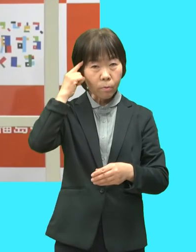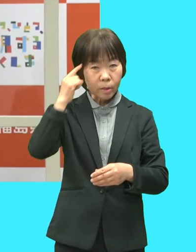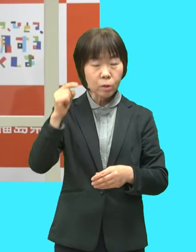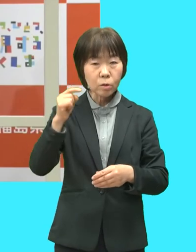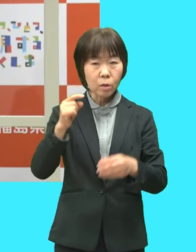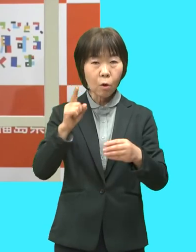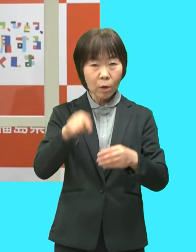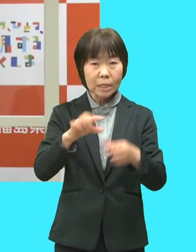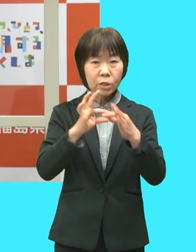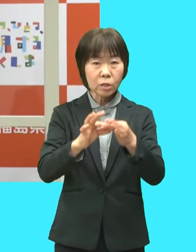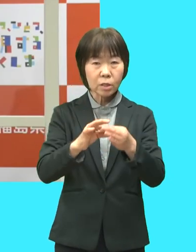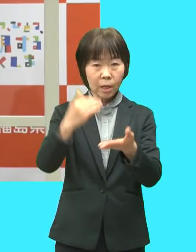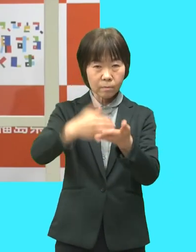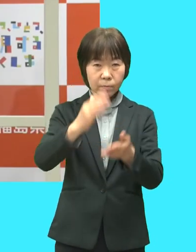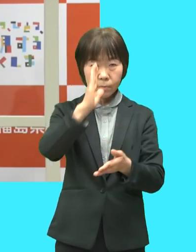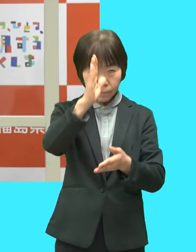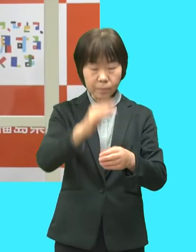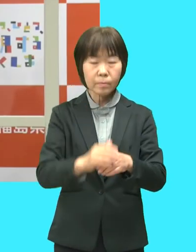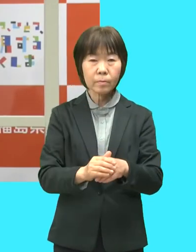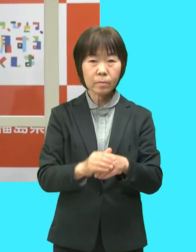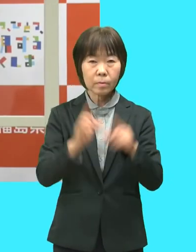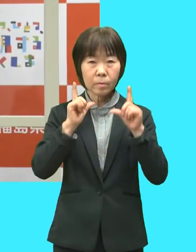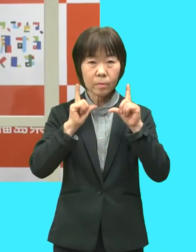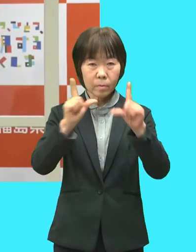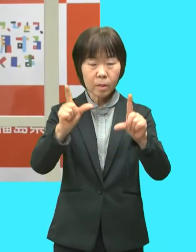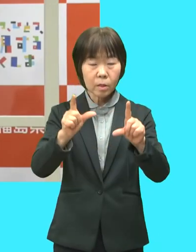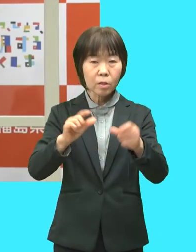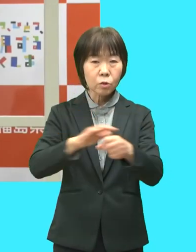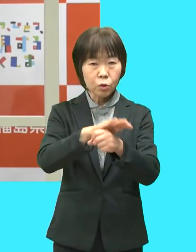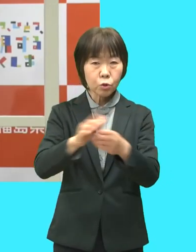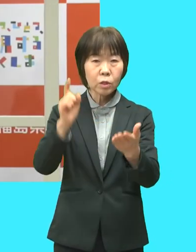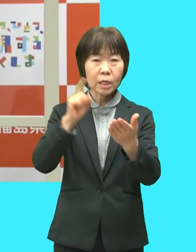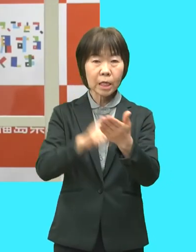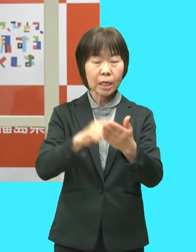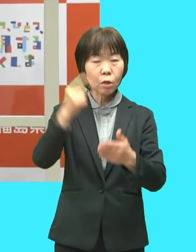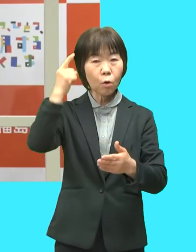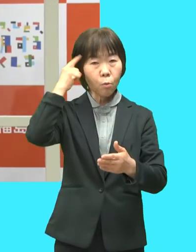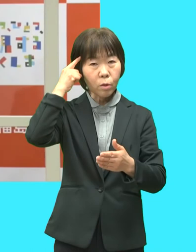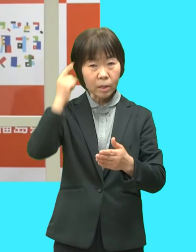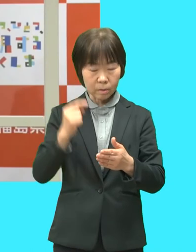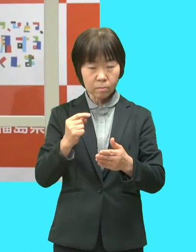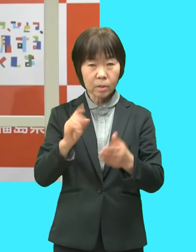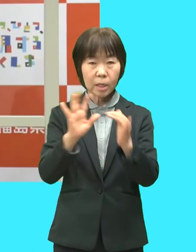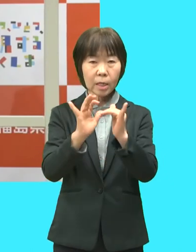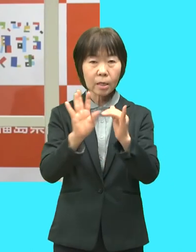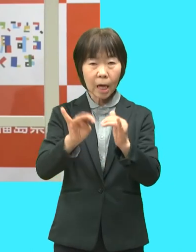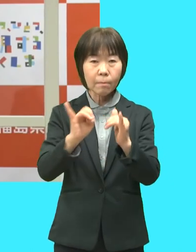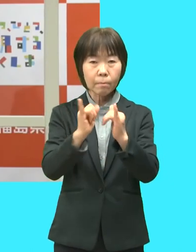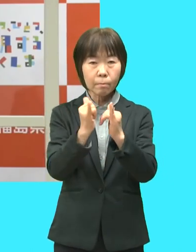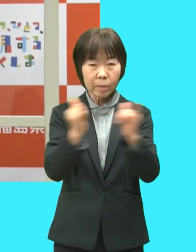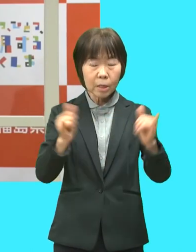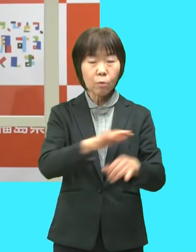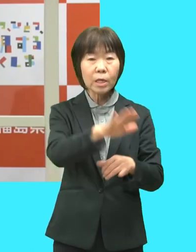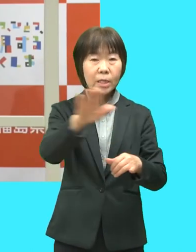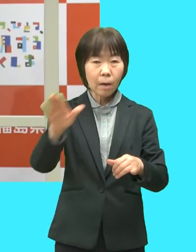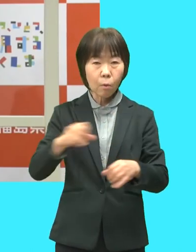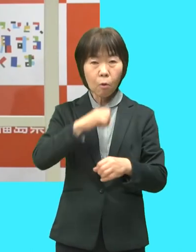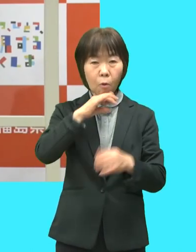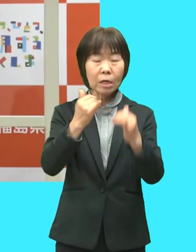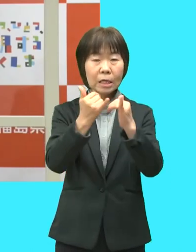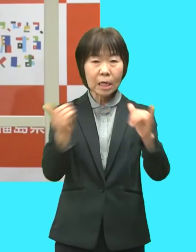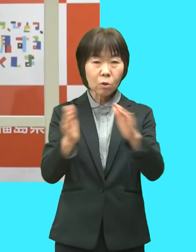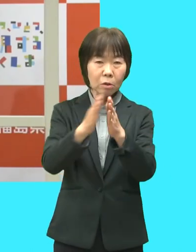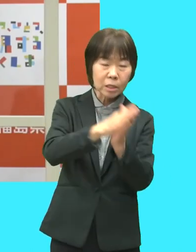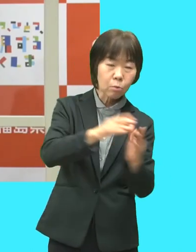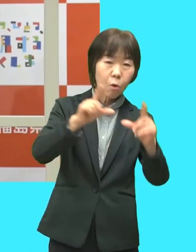事の、はい、聞かせてください。 重要なご指摘だと思います。県民の皆さんもですね、やはりこの高齢者の死